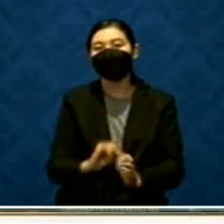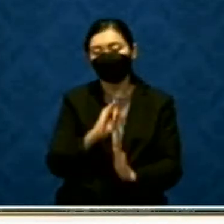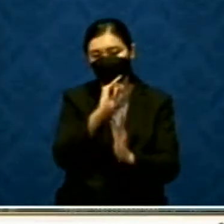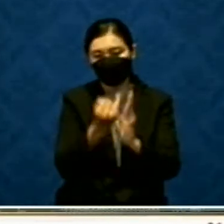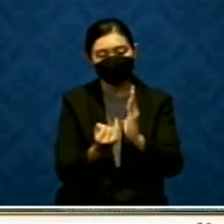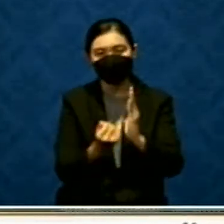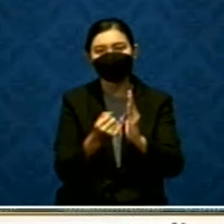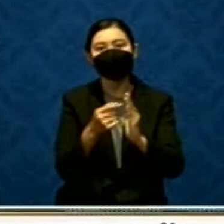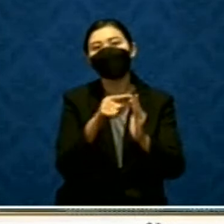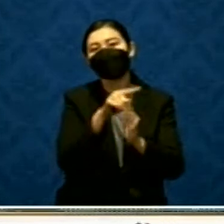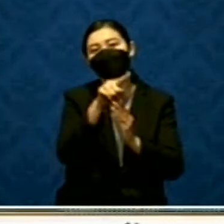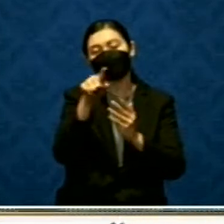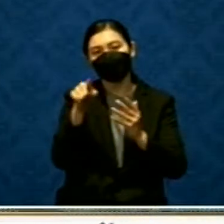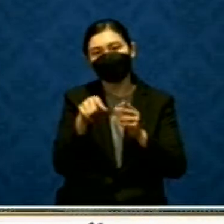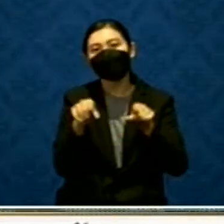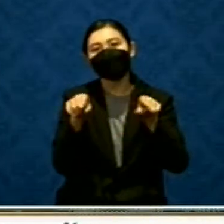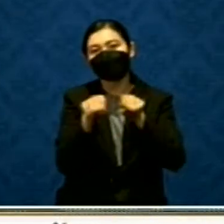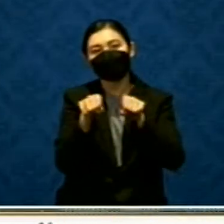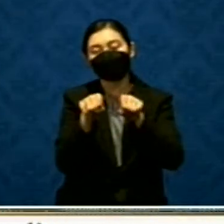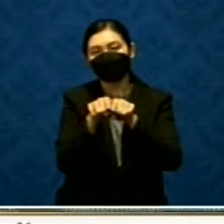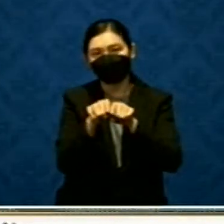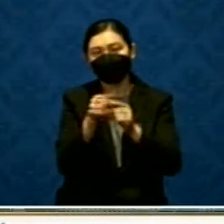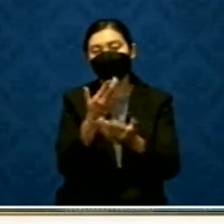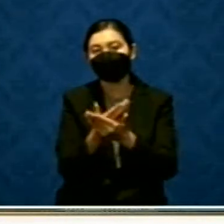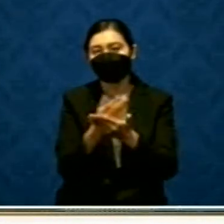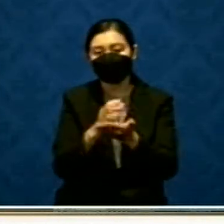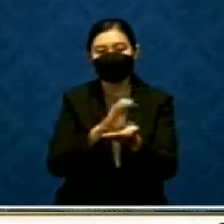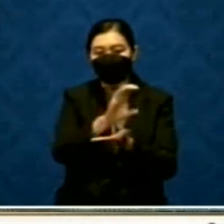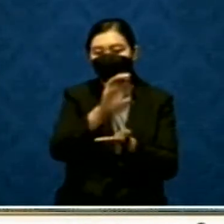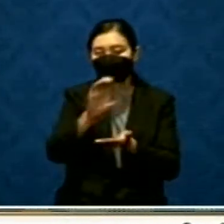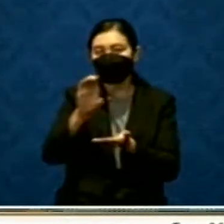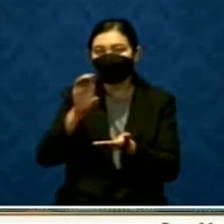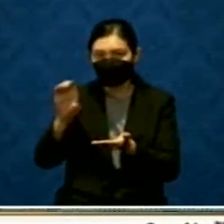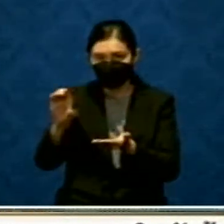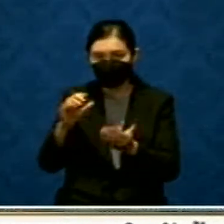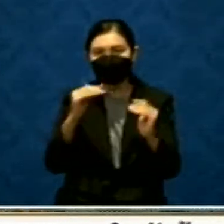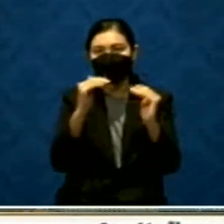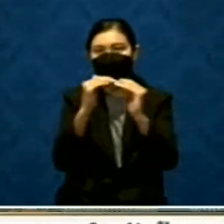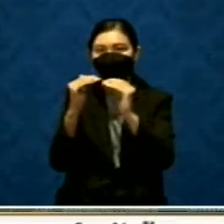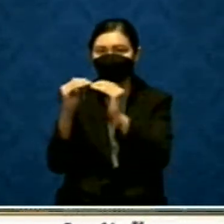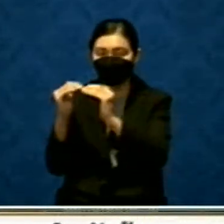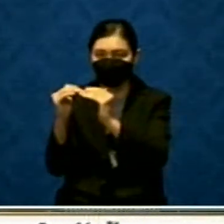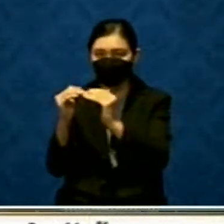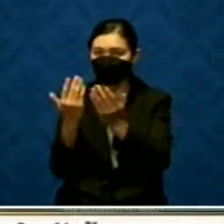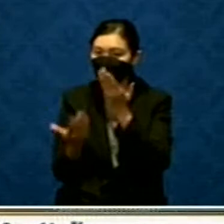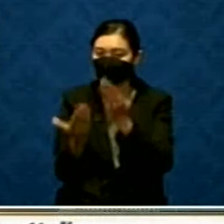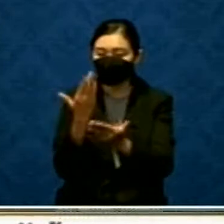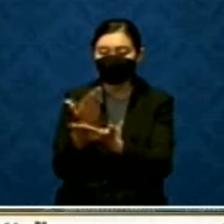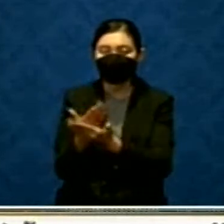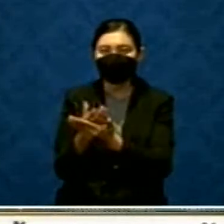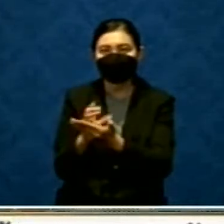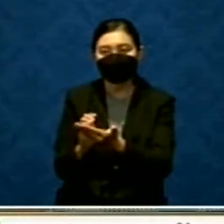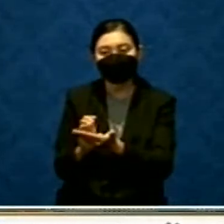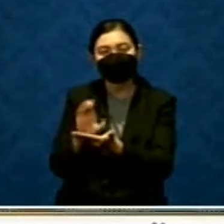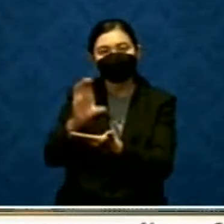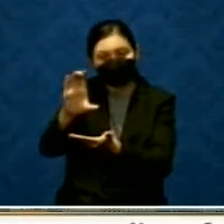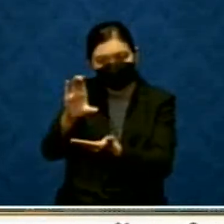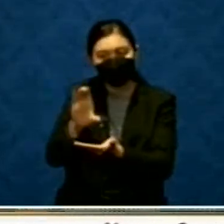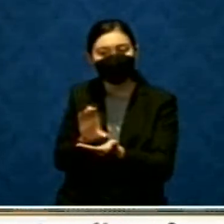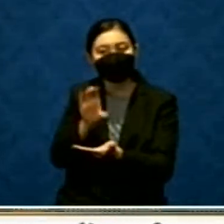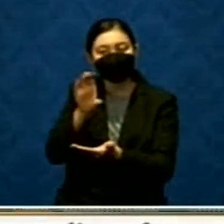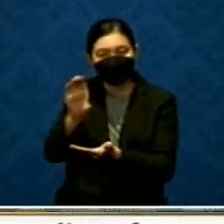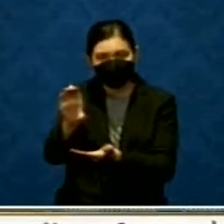นี่ยจังหวัดอื่นๆเนี่ยได้รับงบประมาณจัดสรรมากกว่าจังหวัดบุรีรัมย์นะครับสำหรับนะ